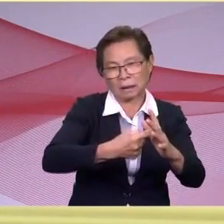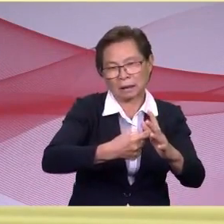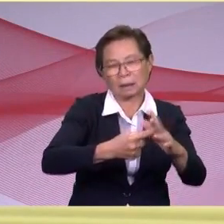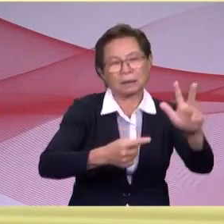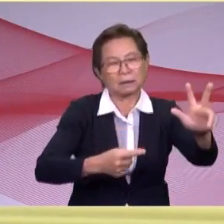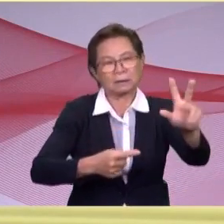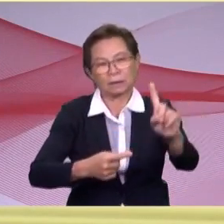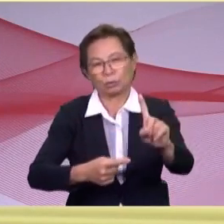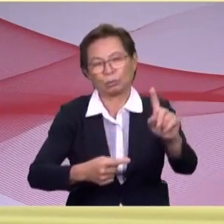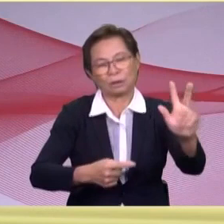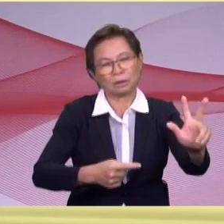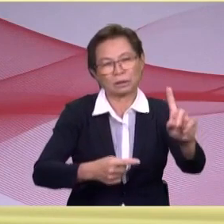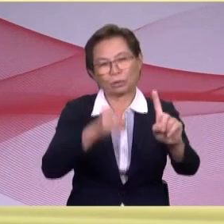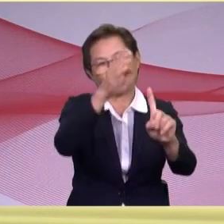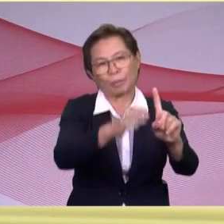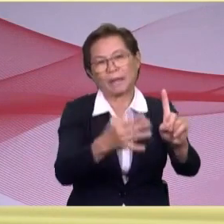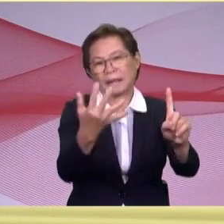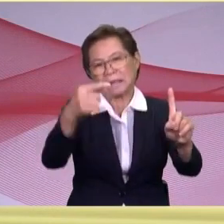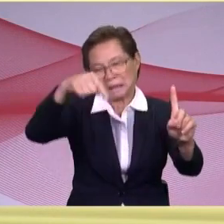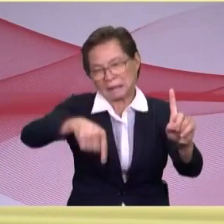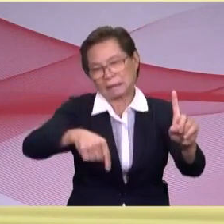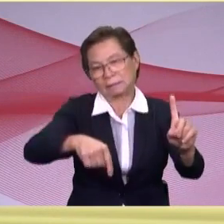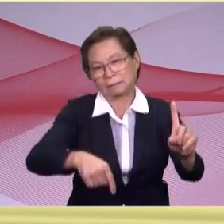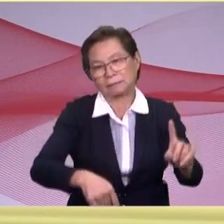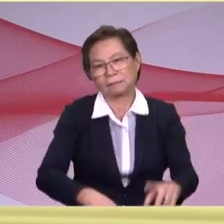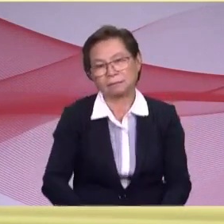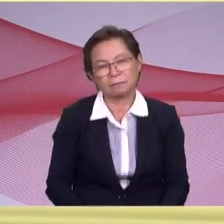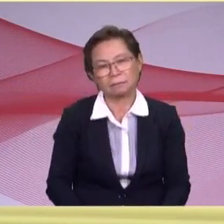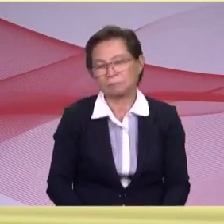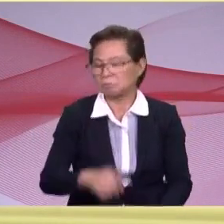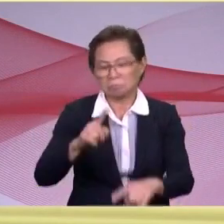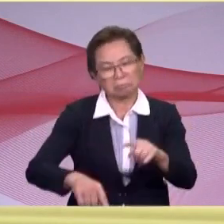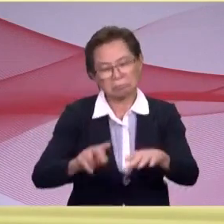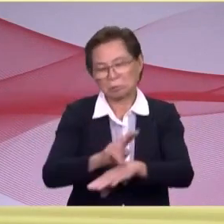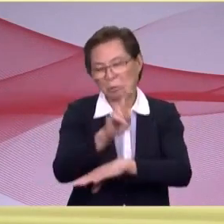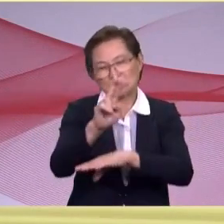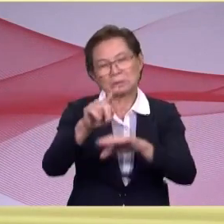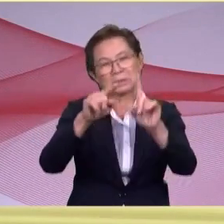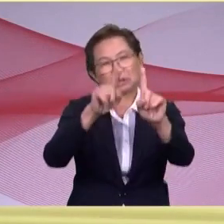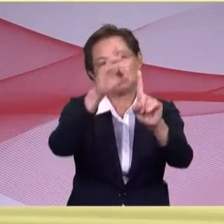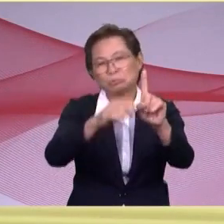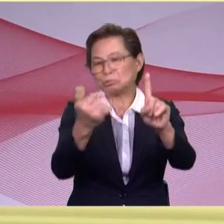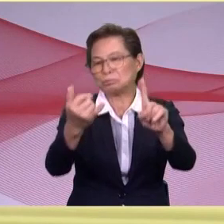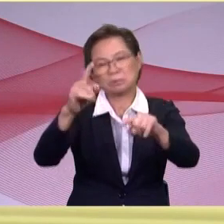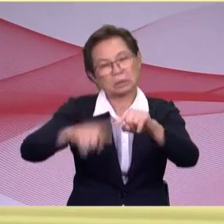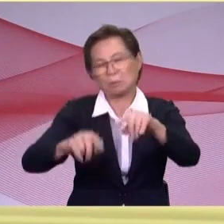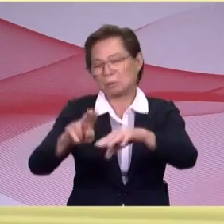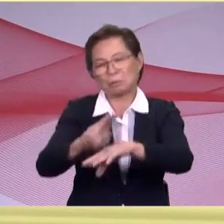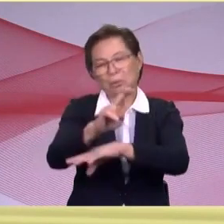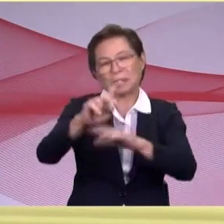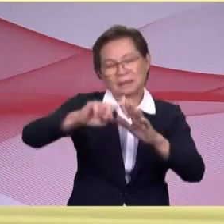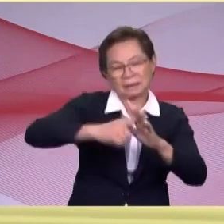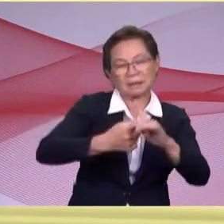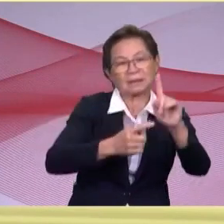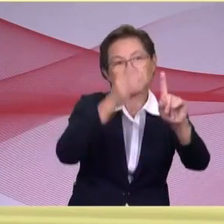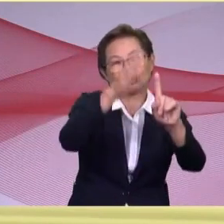31 Mei ini saja. Tidak boleh lagi digunakan pada 1 Jun. Dan mulai